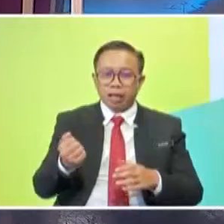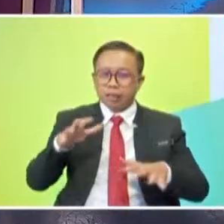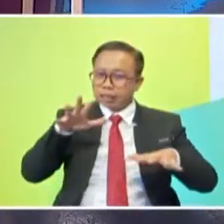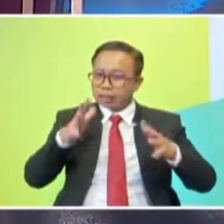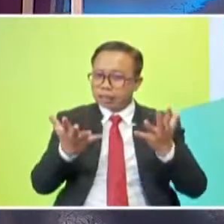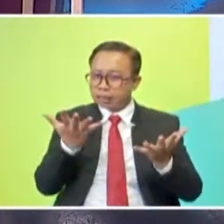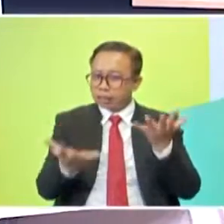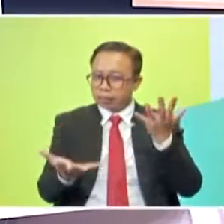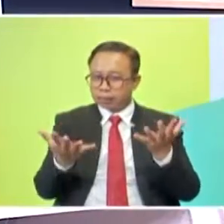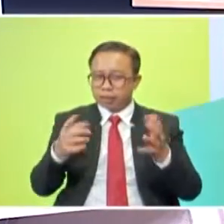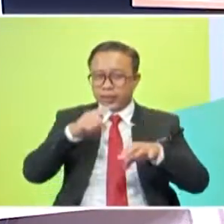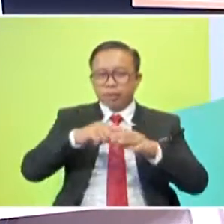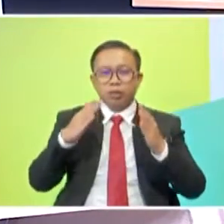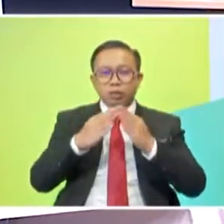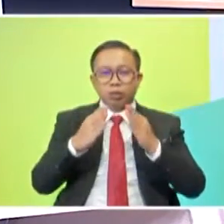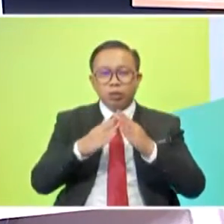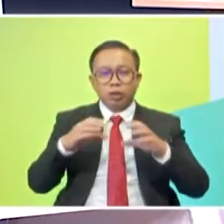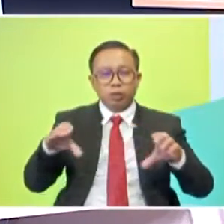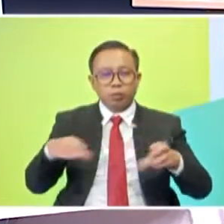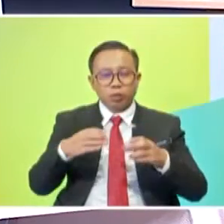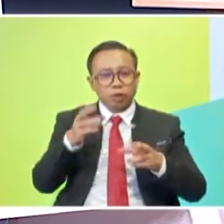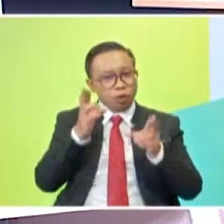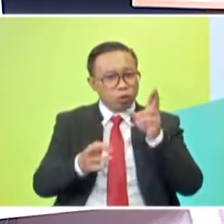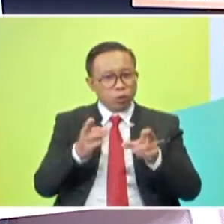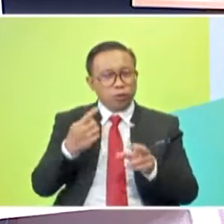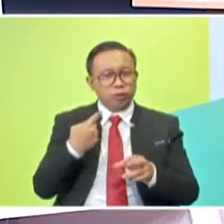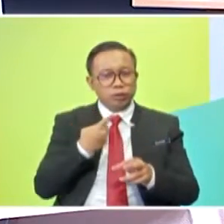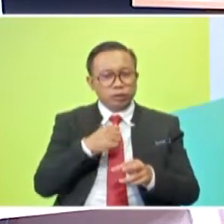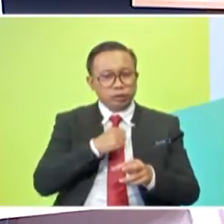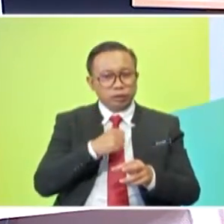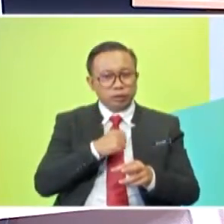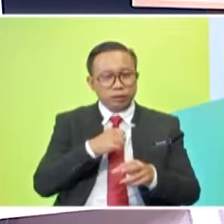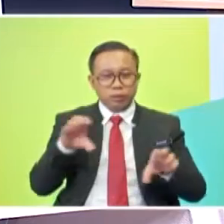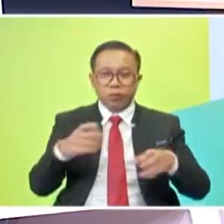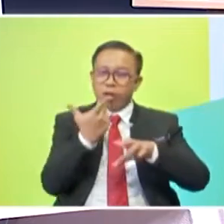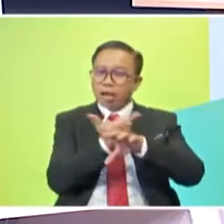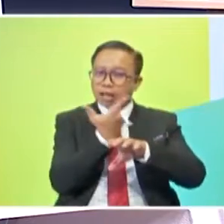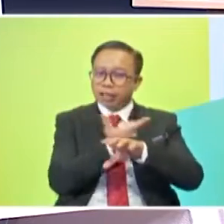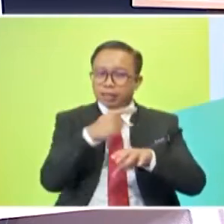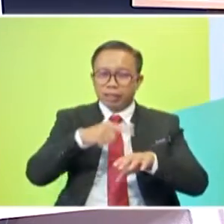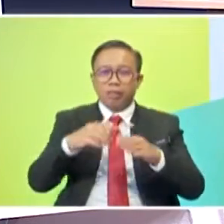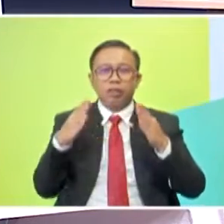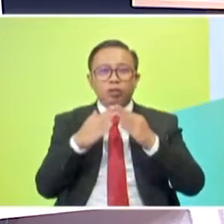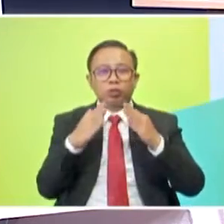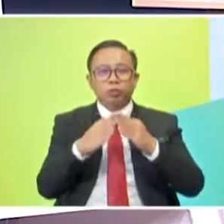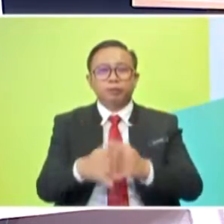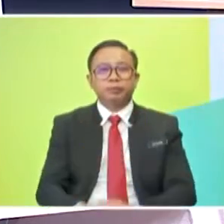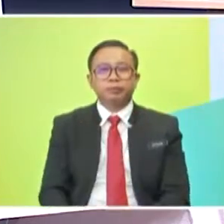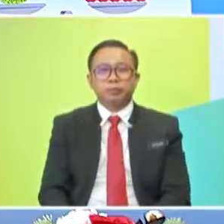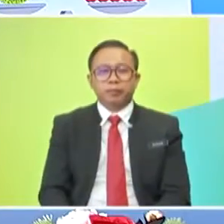dirumah lepas kitacipta labambam seni tepat kita boleh buat latihan di rumahnya tepatnya